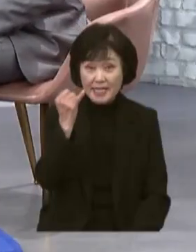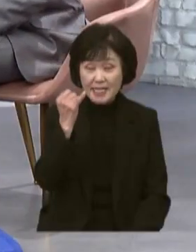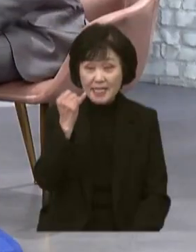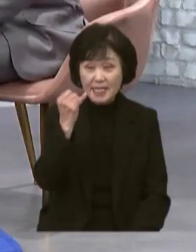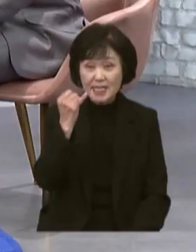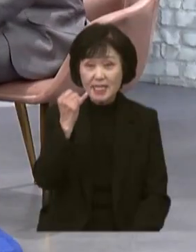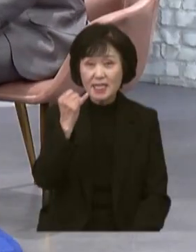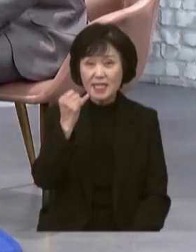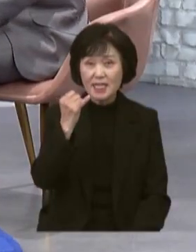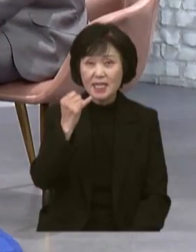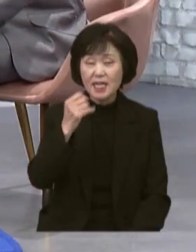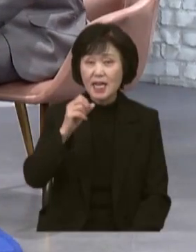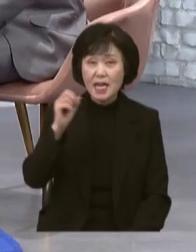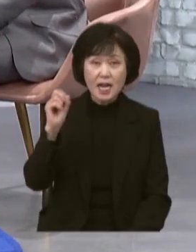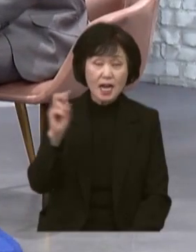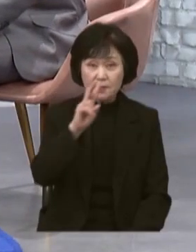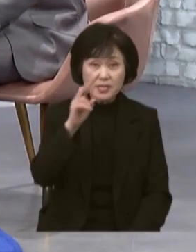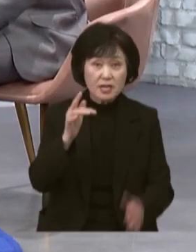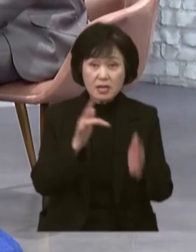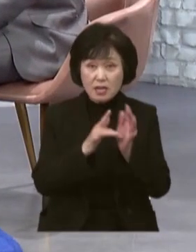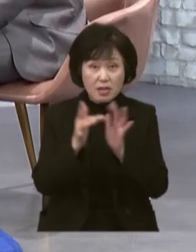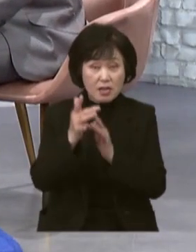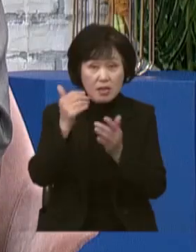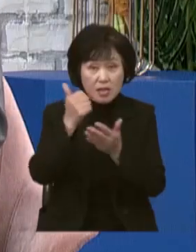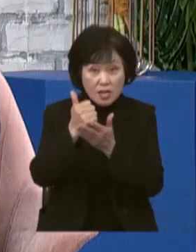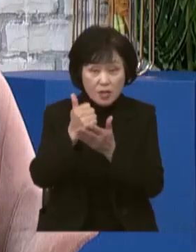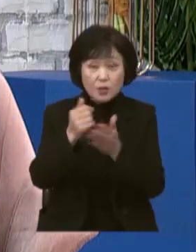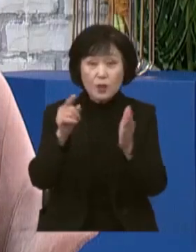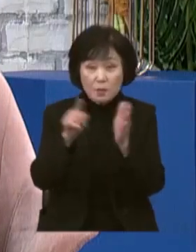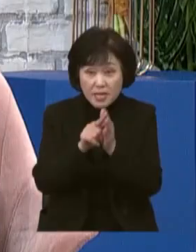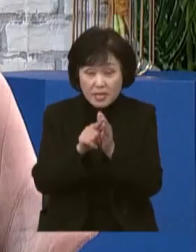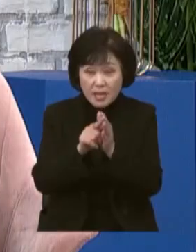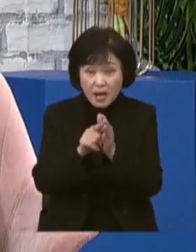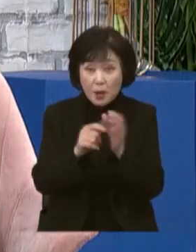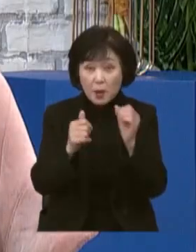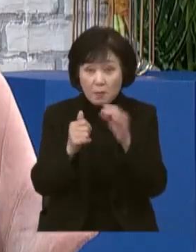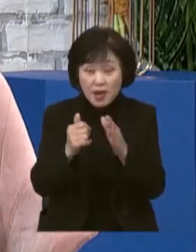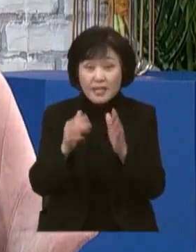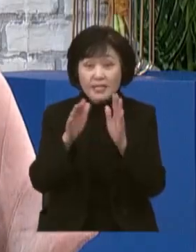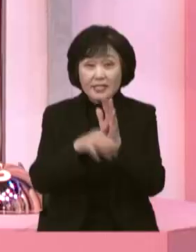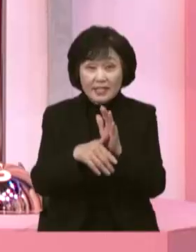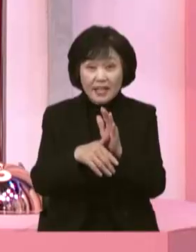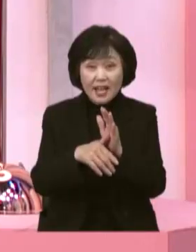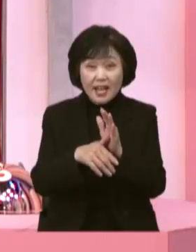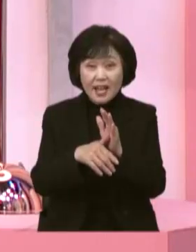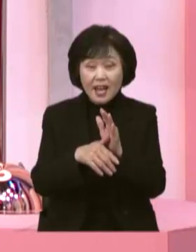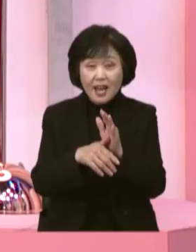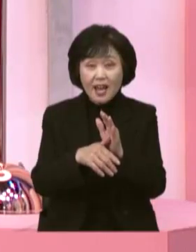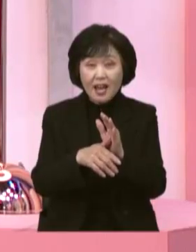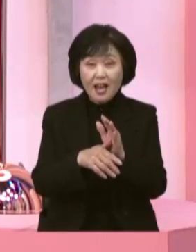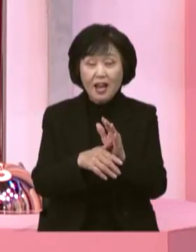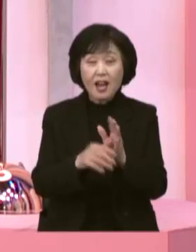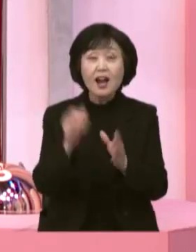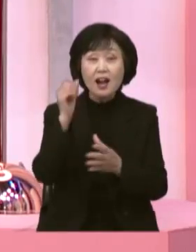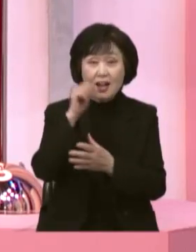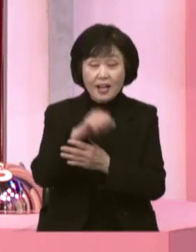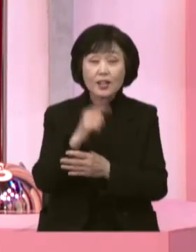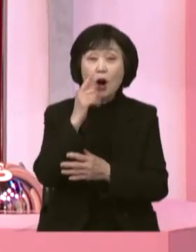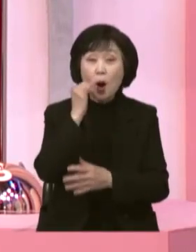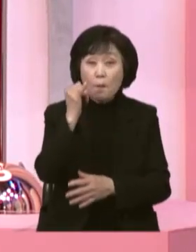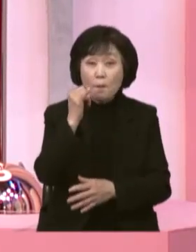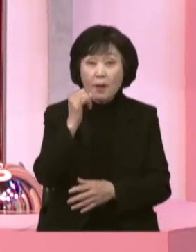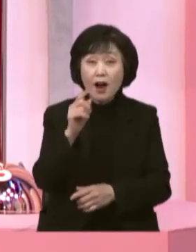어머니 하루아침에 막내딸이 예수 믿자 그래서 그러자 그 어머니 어떻게 됐어요? 돌아가셨죠. 물론 지금